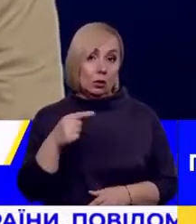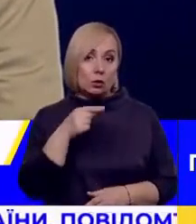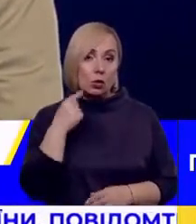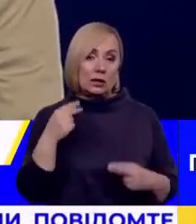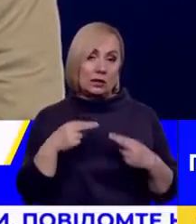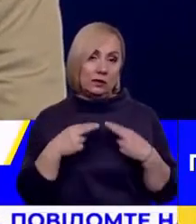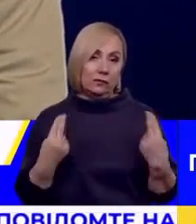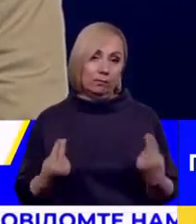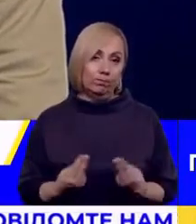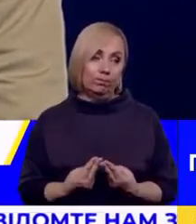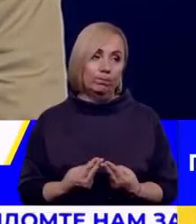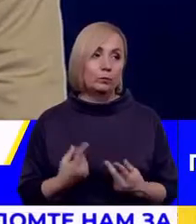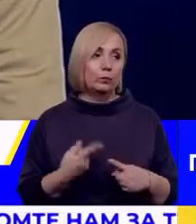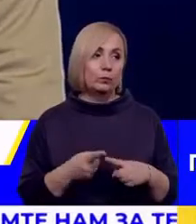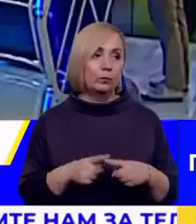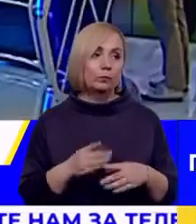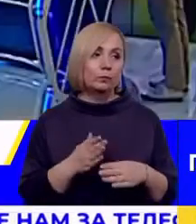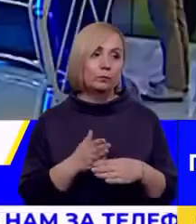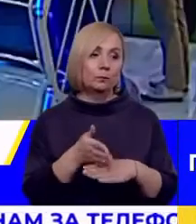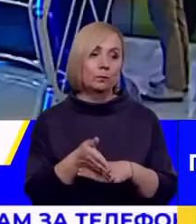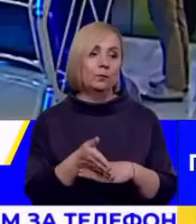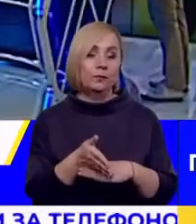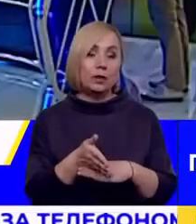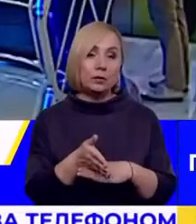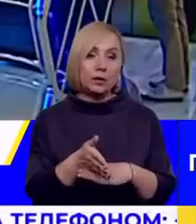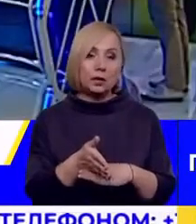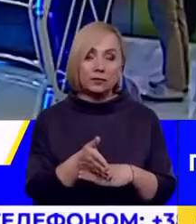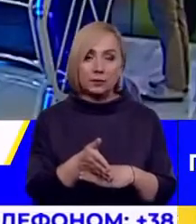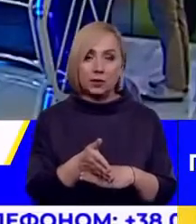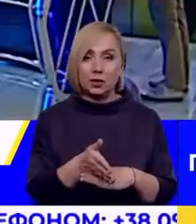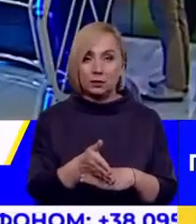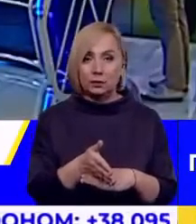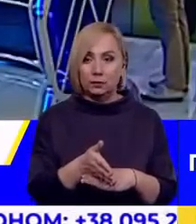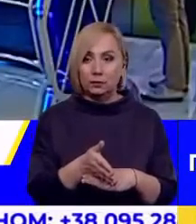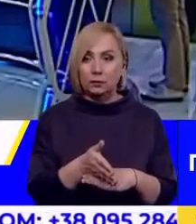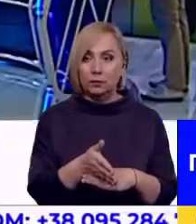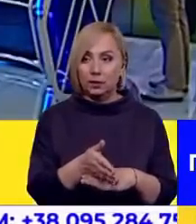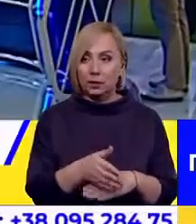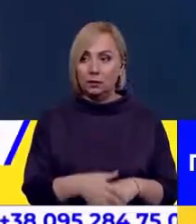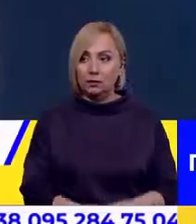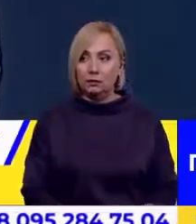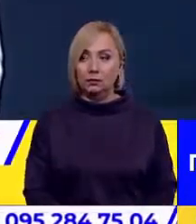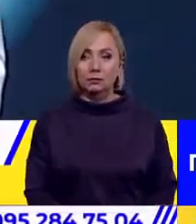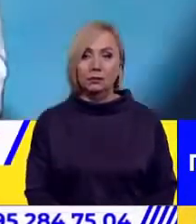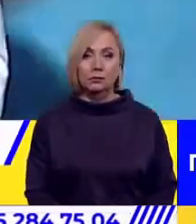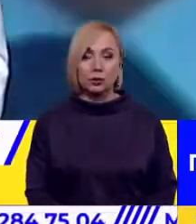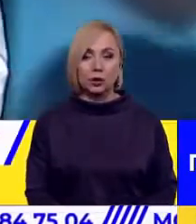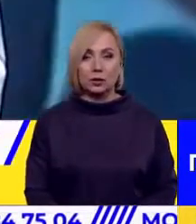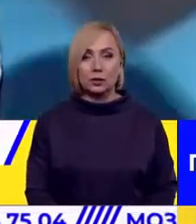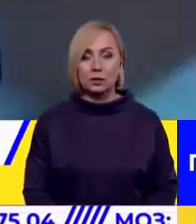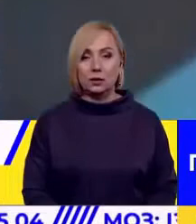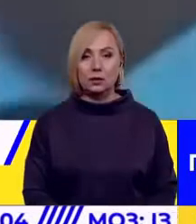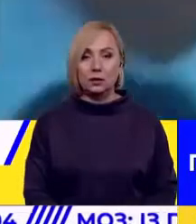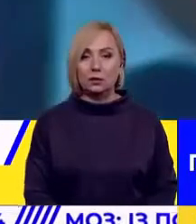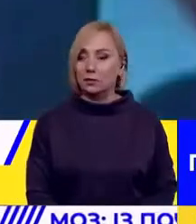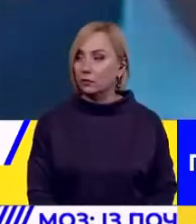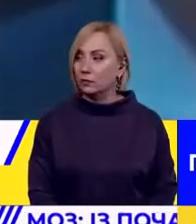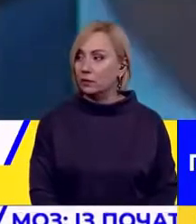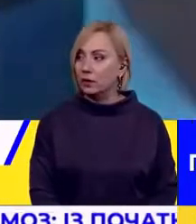знову ж таки, цей візит, я думаю, матиме на меті і аналітичну функцію, да, і